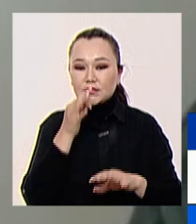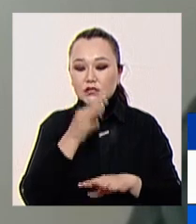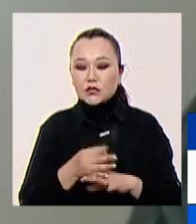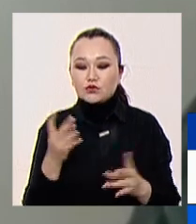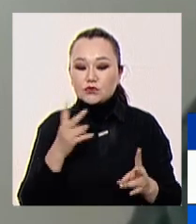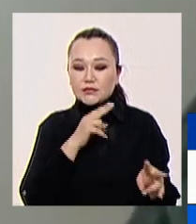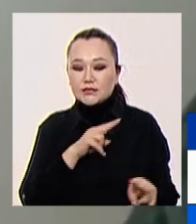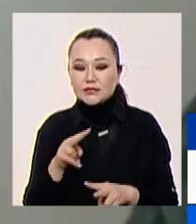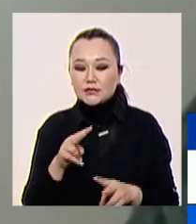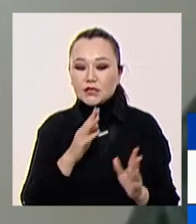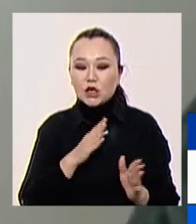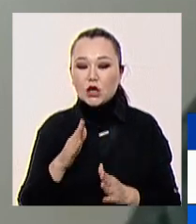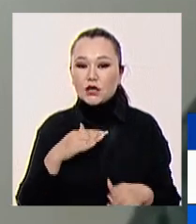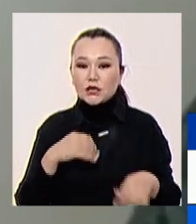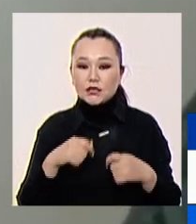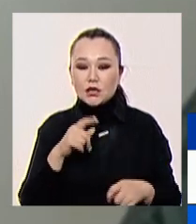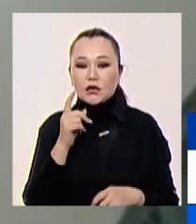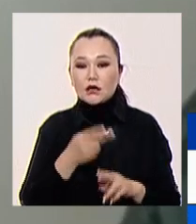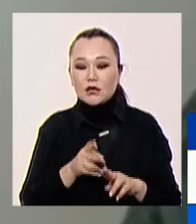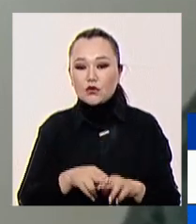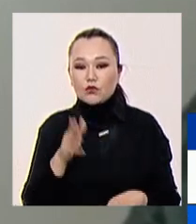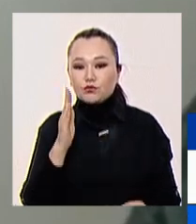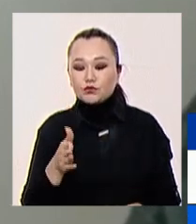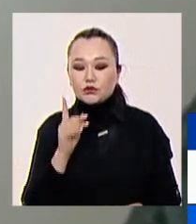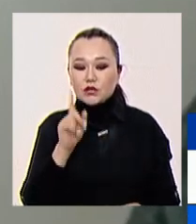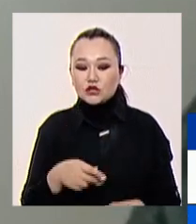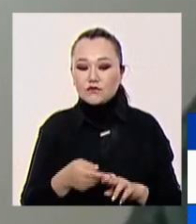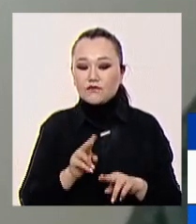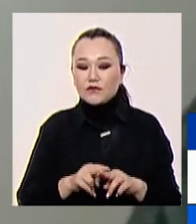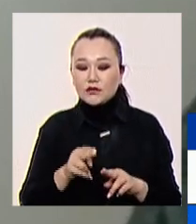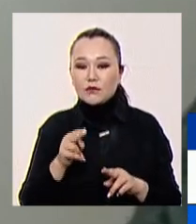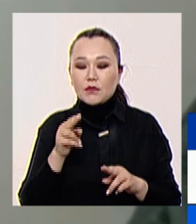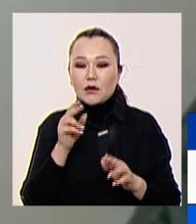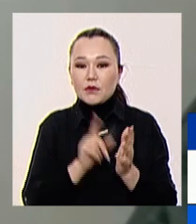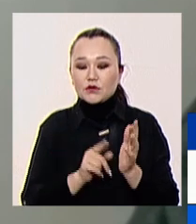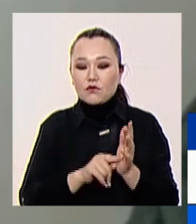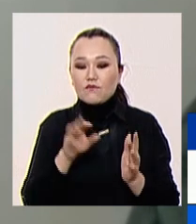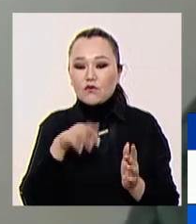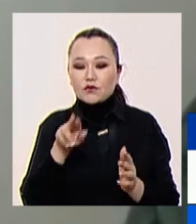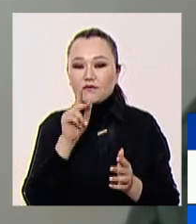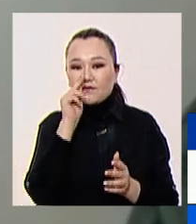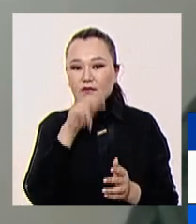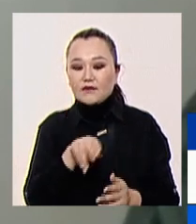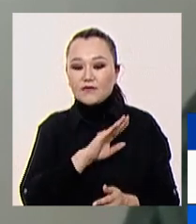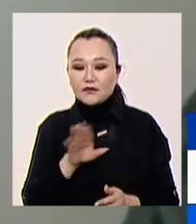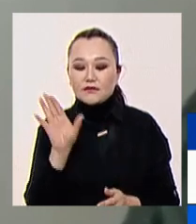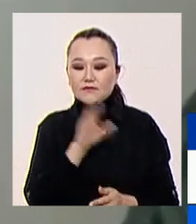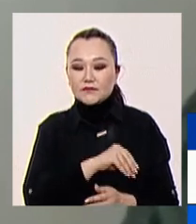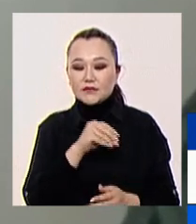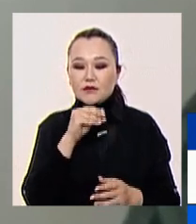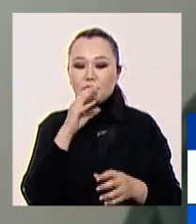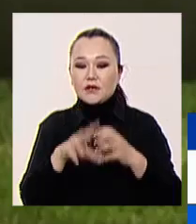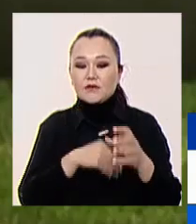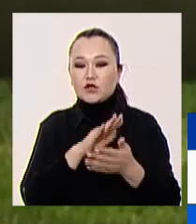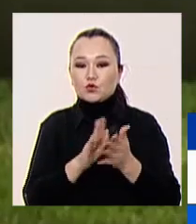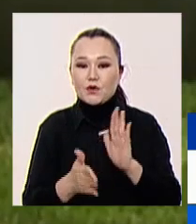за конъюнктурой рынка, но они будут. И в этом даже уже не столько пенсионный фонд виноват, а сколько вот эта вся текущая мировая